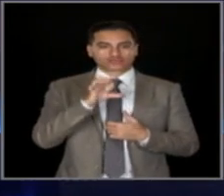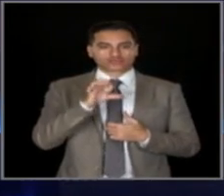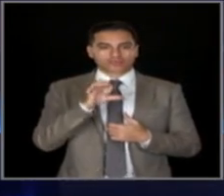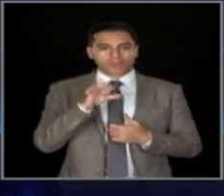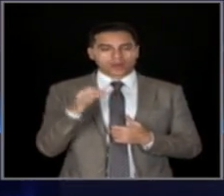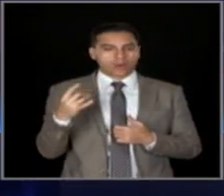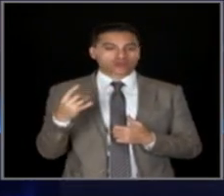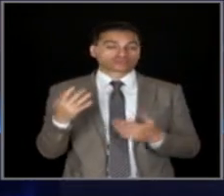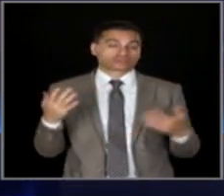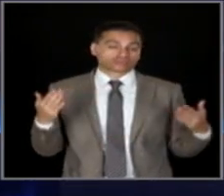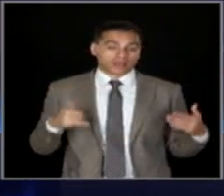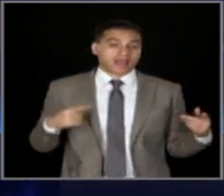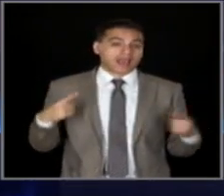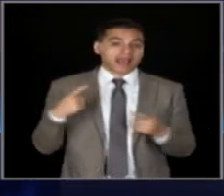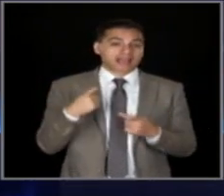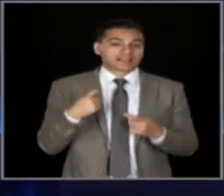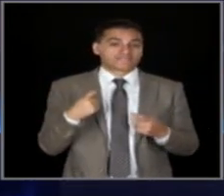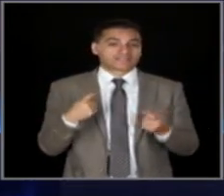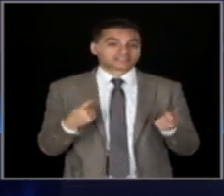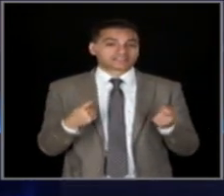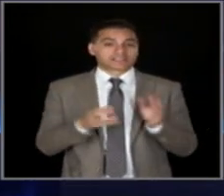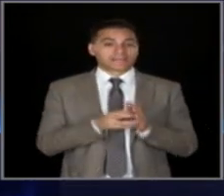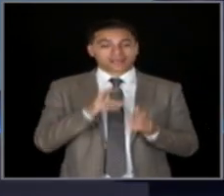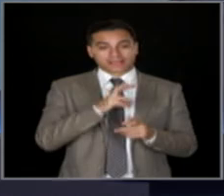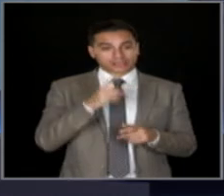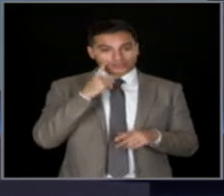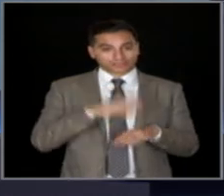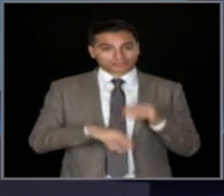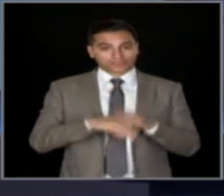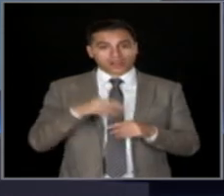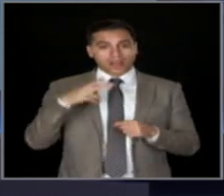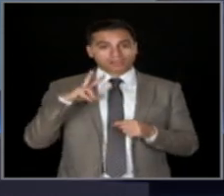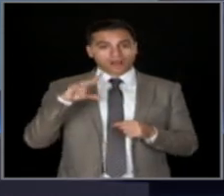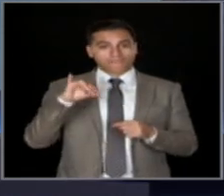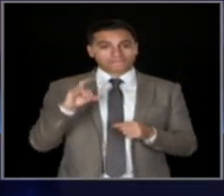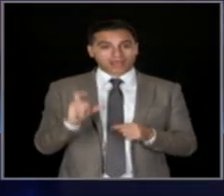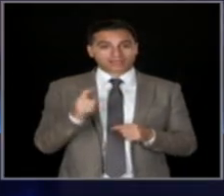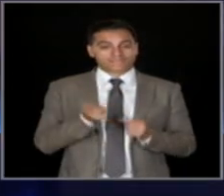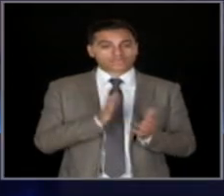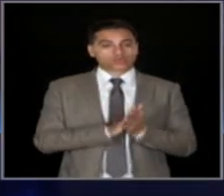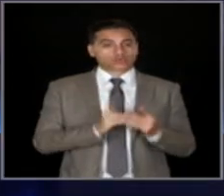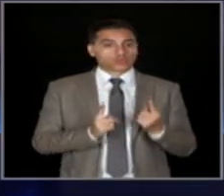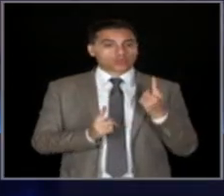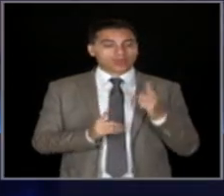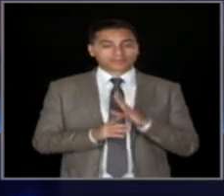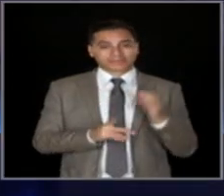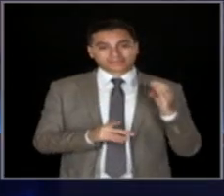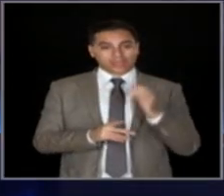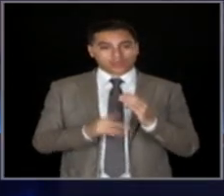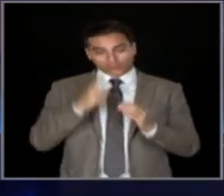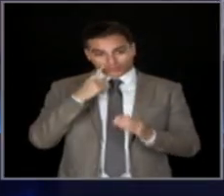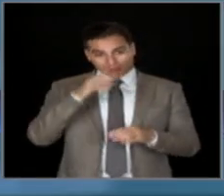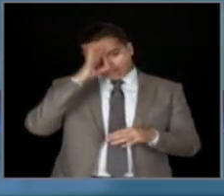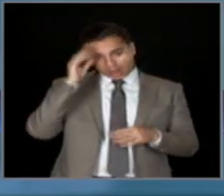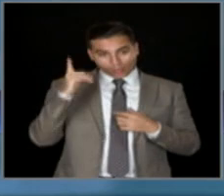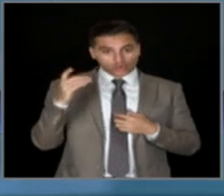1910. هدف بلا مقابل لجامعة النيل عبد الرحمن البدري. فرصتك الوحيدة هي التعادل،